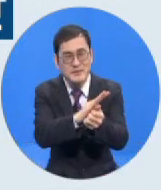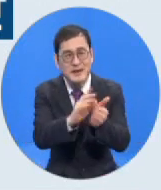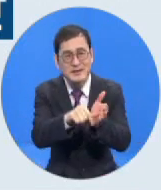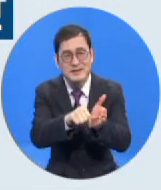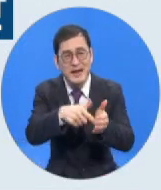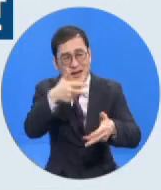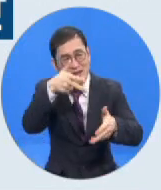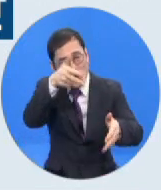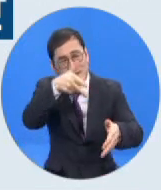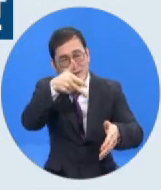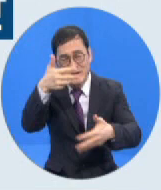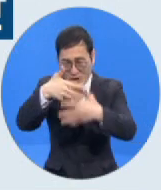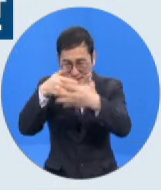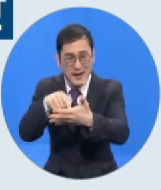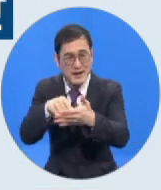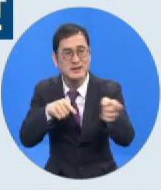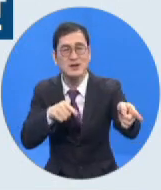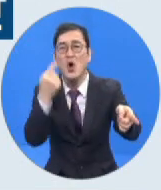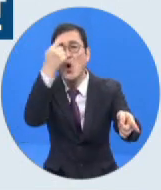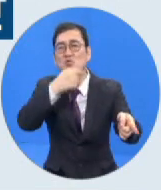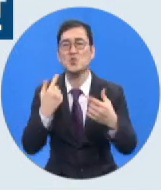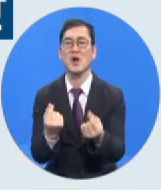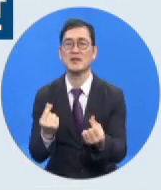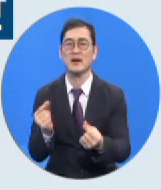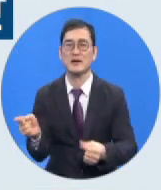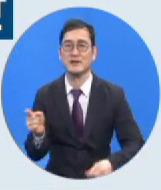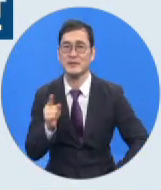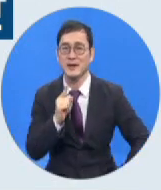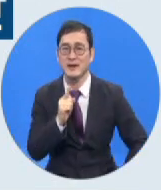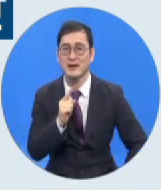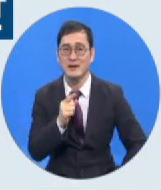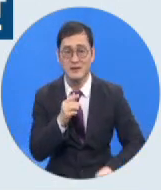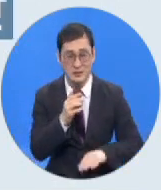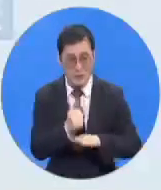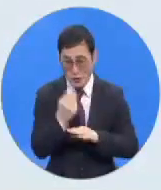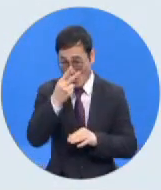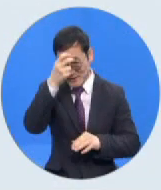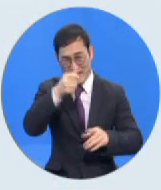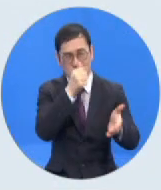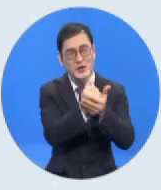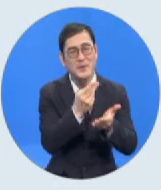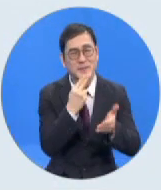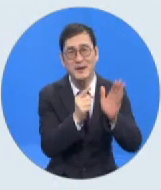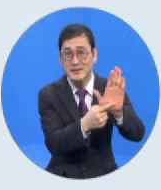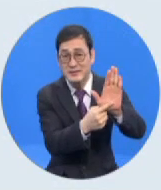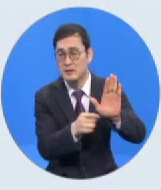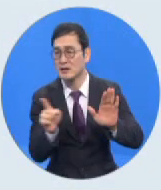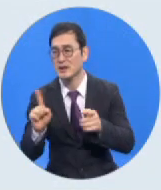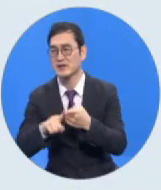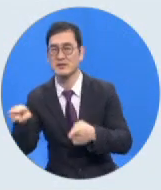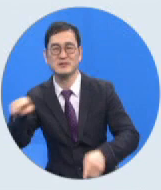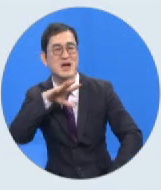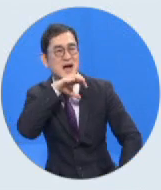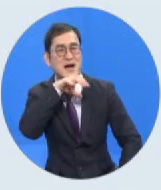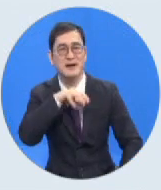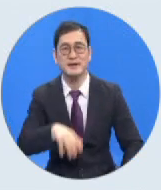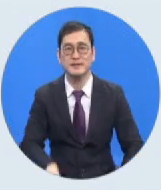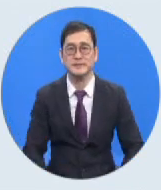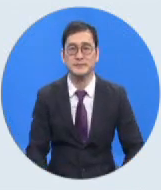얘기는 검찰이 무혐의로 불기소한 것 자체를 비판한 겁니다. 그래서 이 발언을 두고